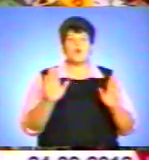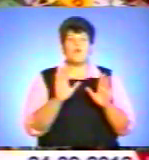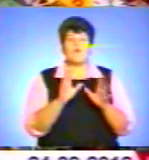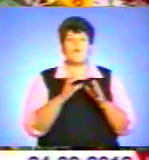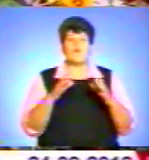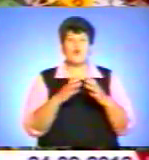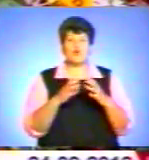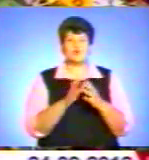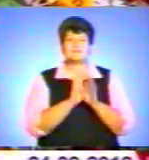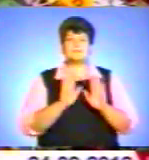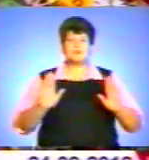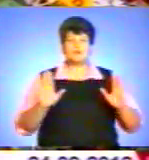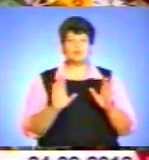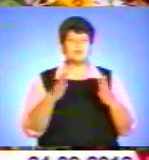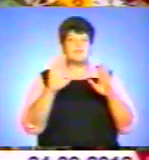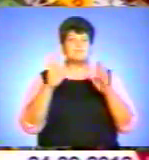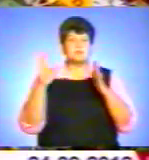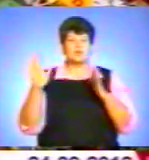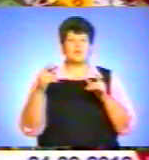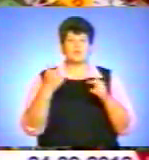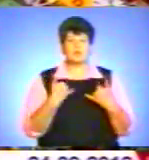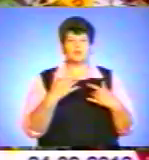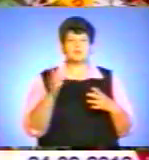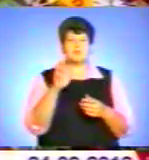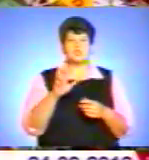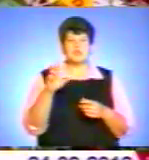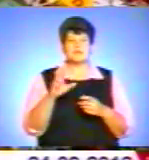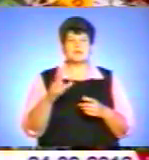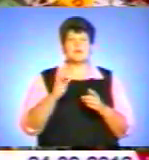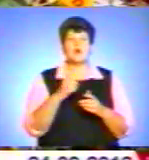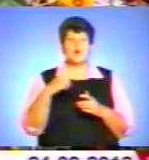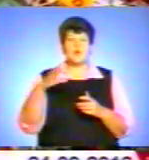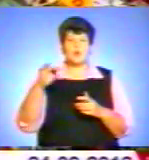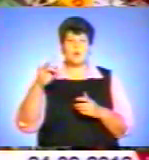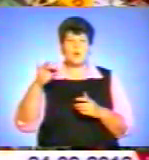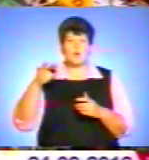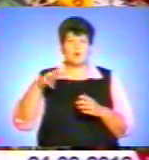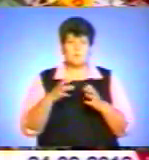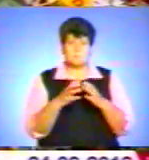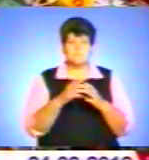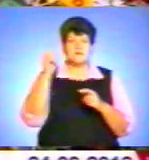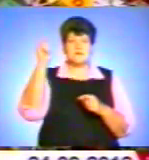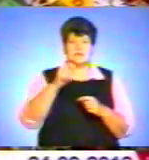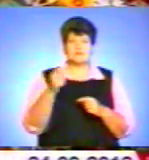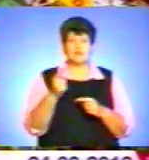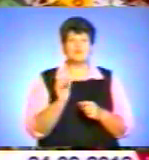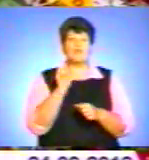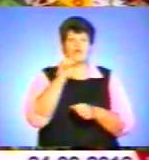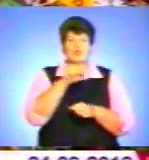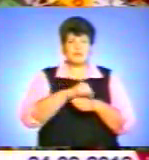не випадково сьогодні разом із хором камерним Бережанським приїхала до Тернополя, щоб поклонитися